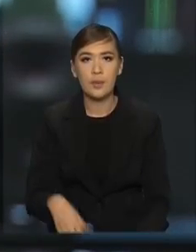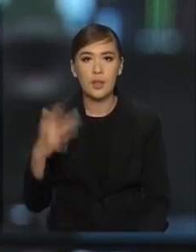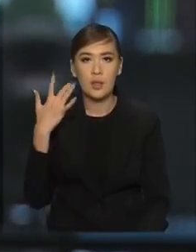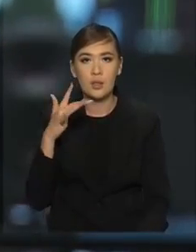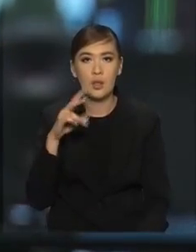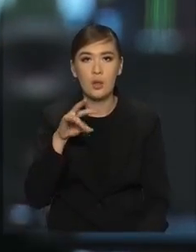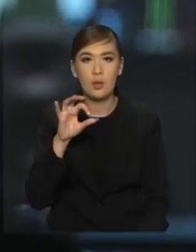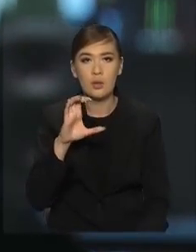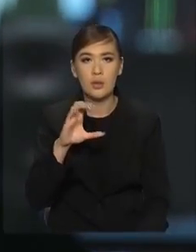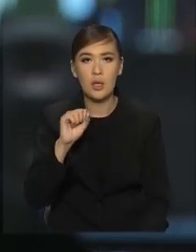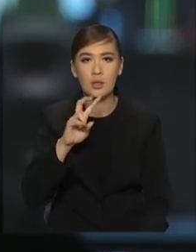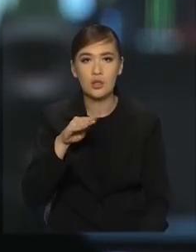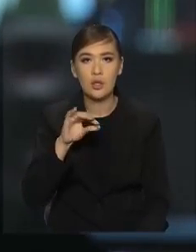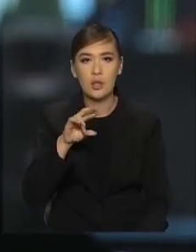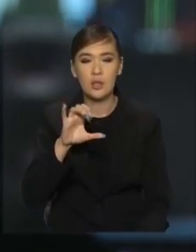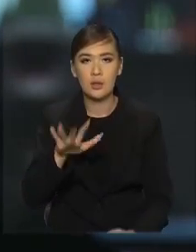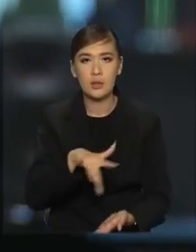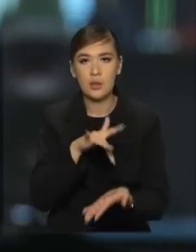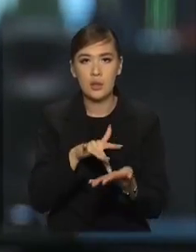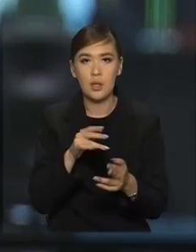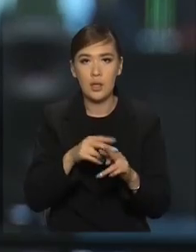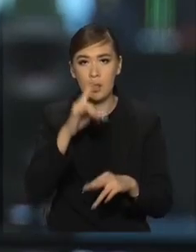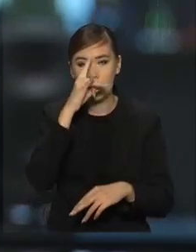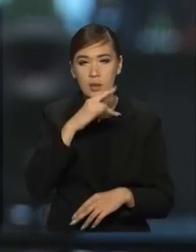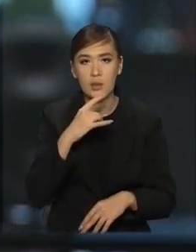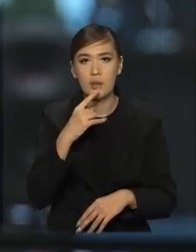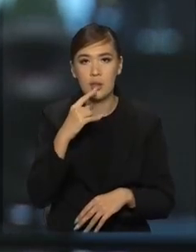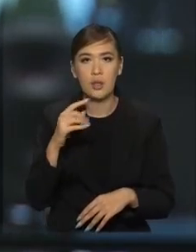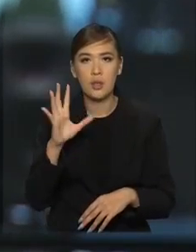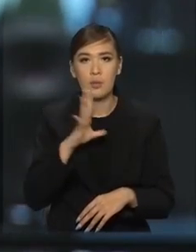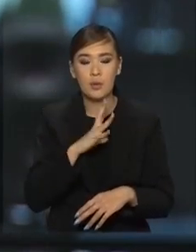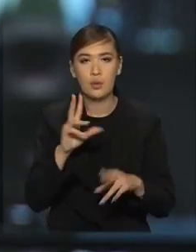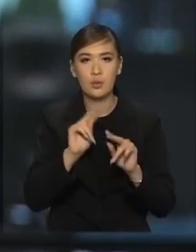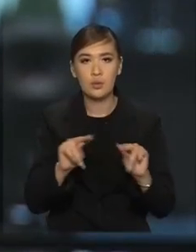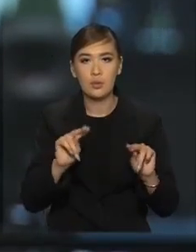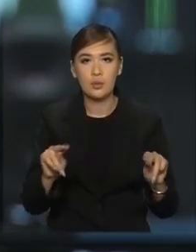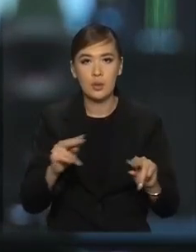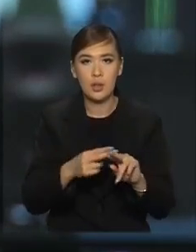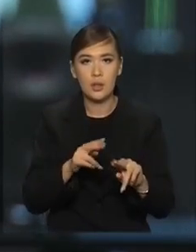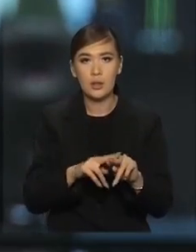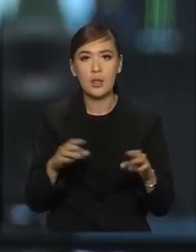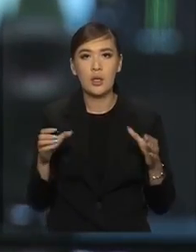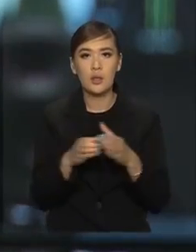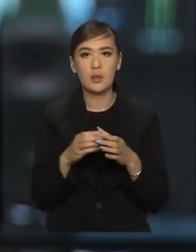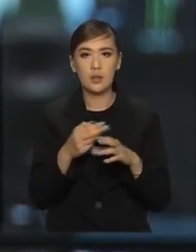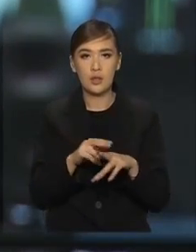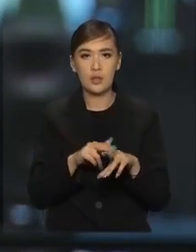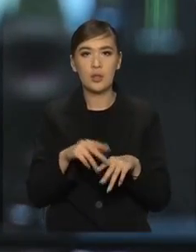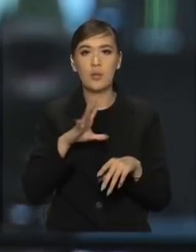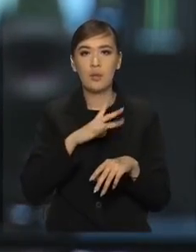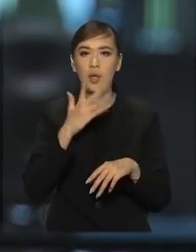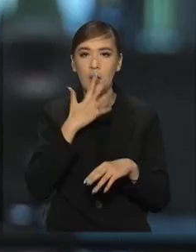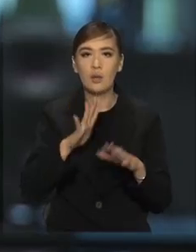Ақштың Лос-Анджелес қаласында әрсенбі сайын қазақ тіл сабағы өтеді. Мұны жергілікті қандастарымыз ұйымдастырған. Мақсат жат елде өсіп